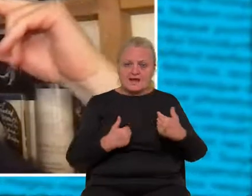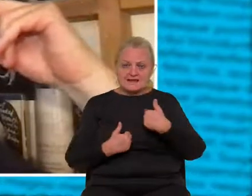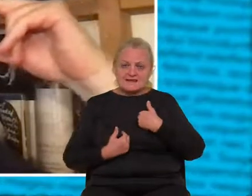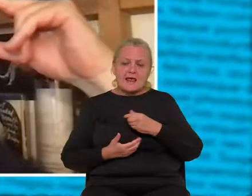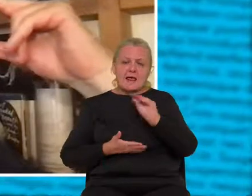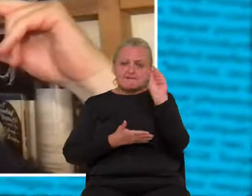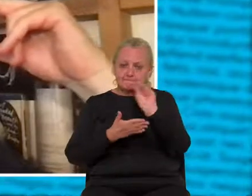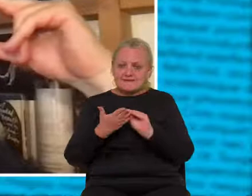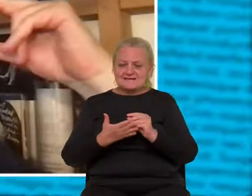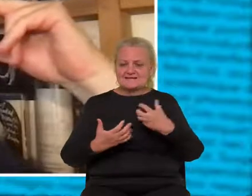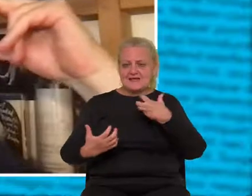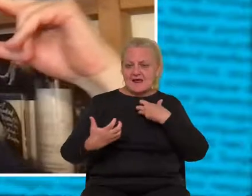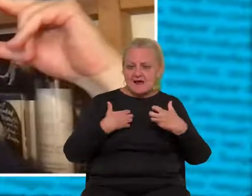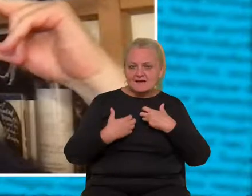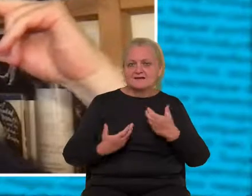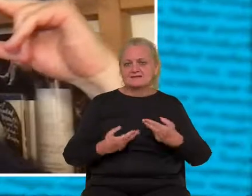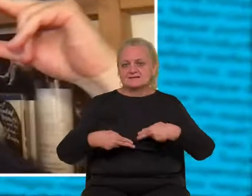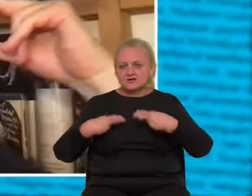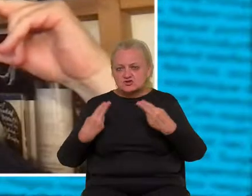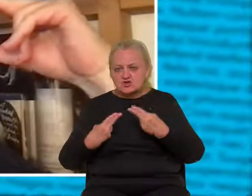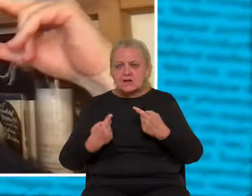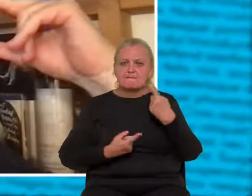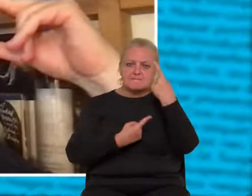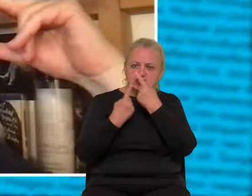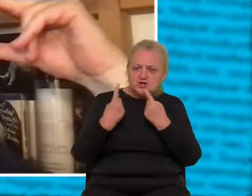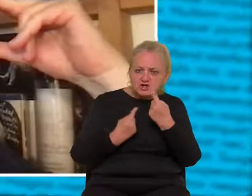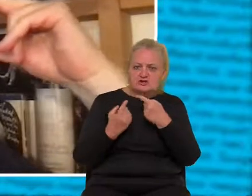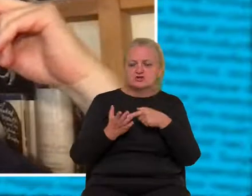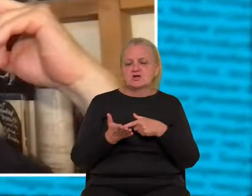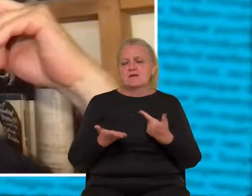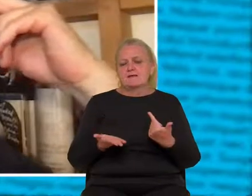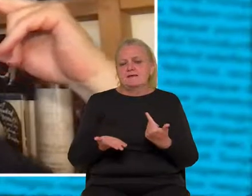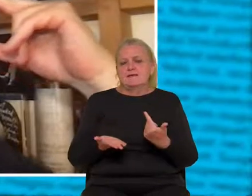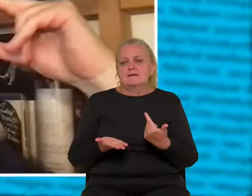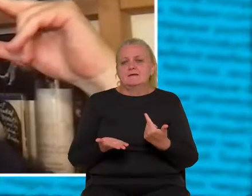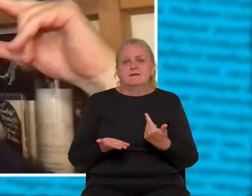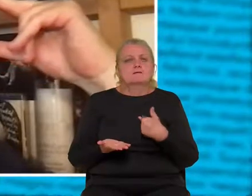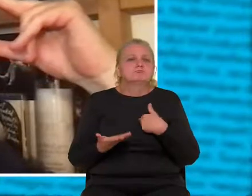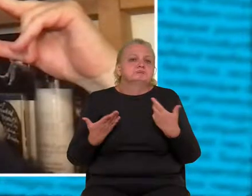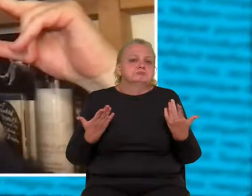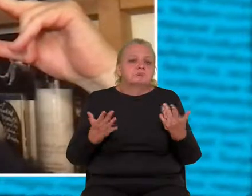jako artysta, jako dziennikarz, jako myśliciel,